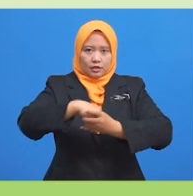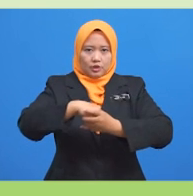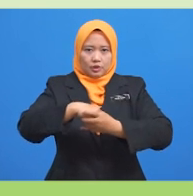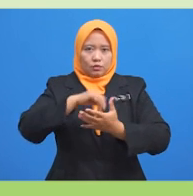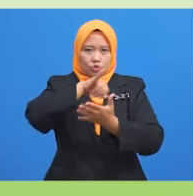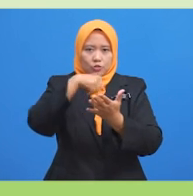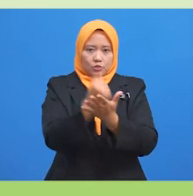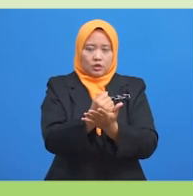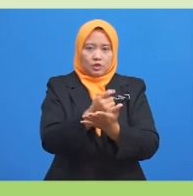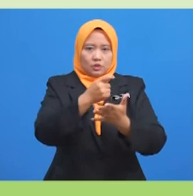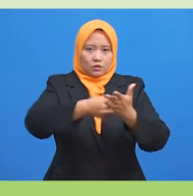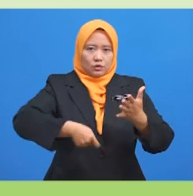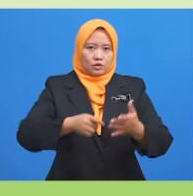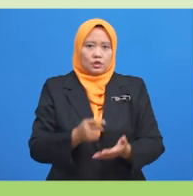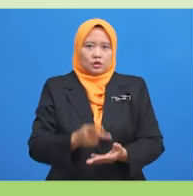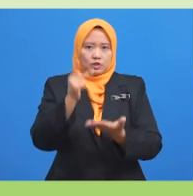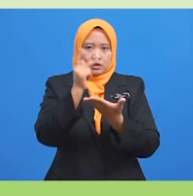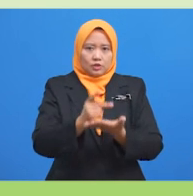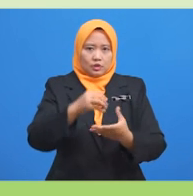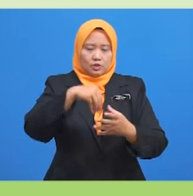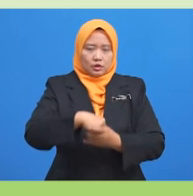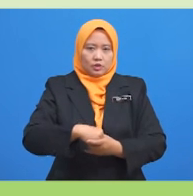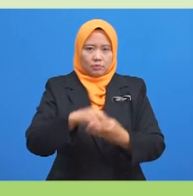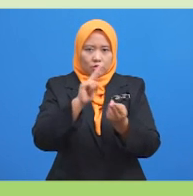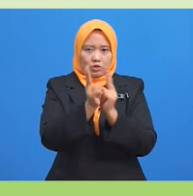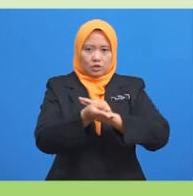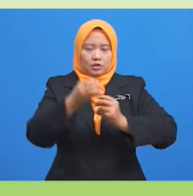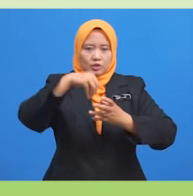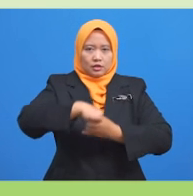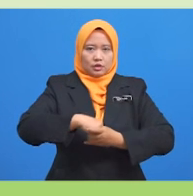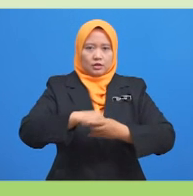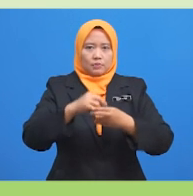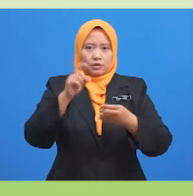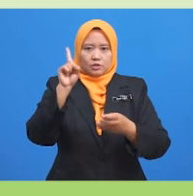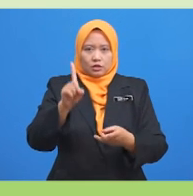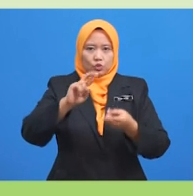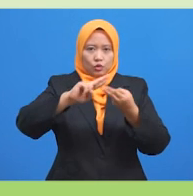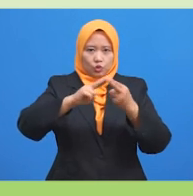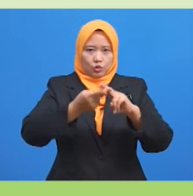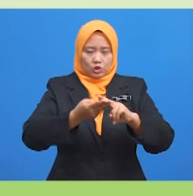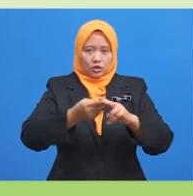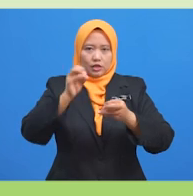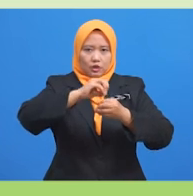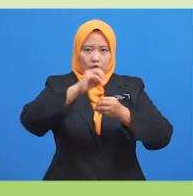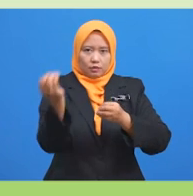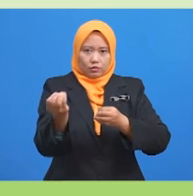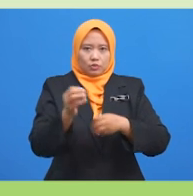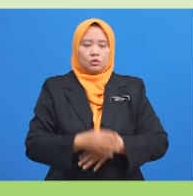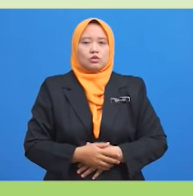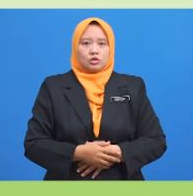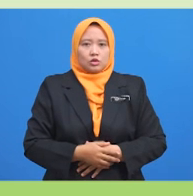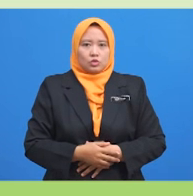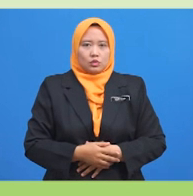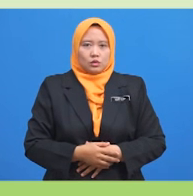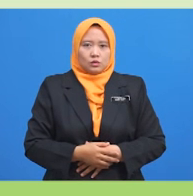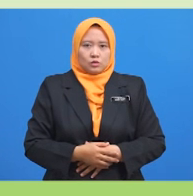daripada perubahan dalam seunit output. Rumusnya ialah perubahan jumlah kos dibahagikan